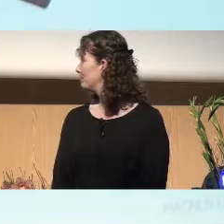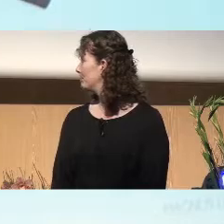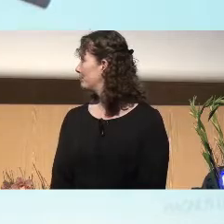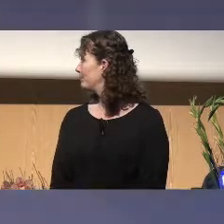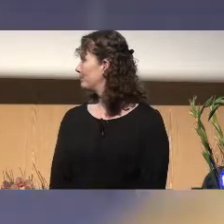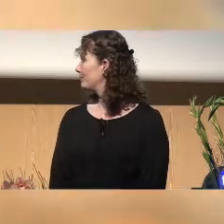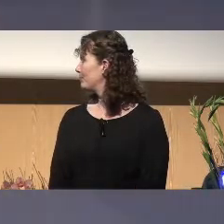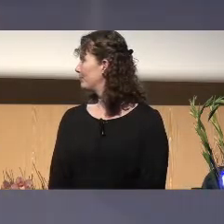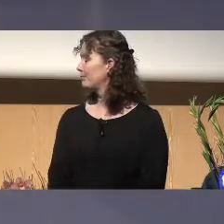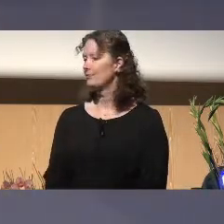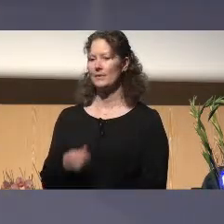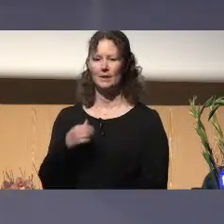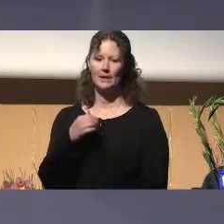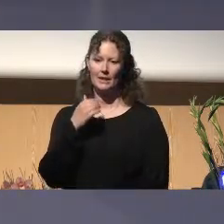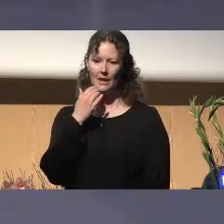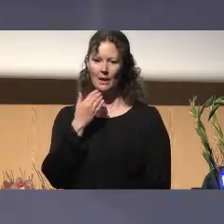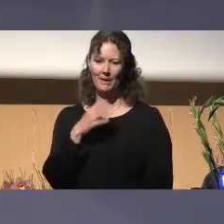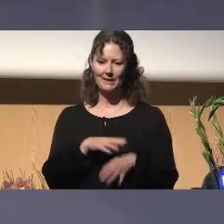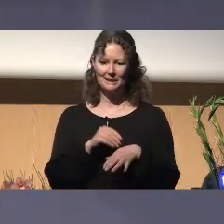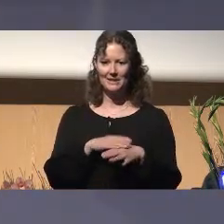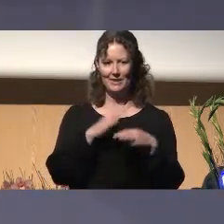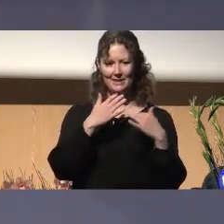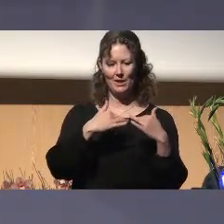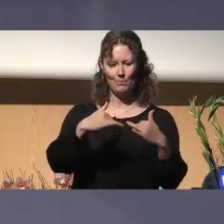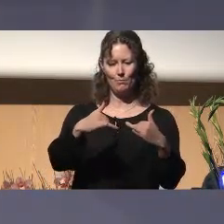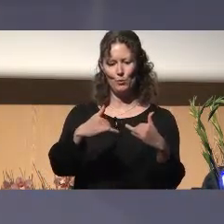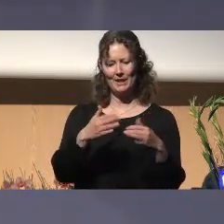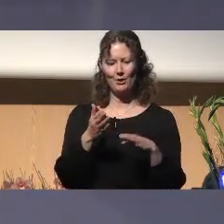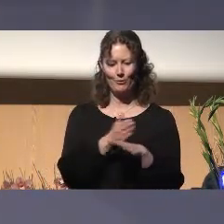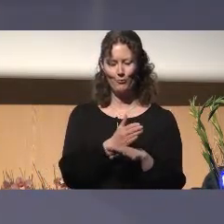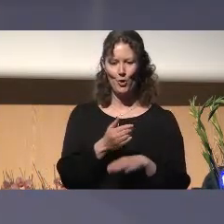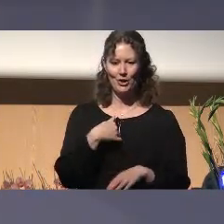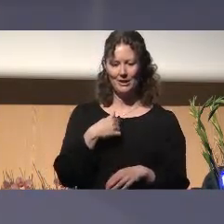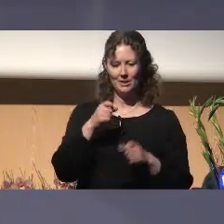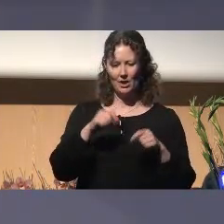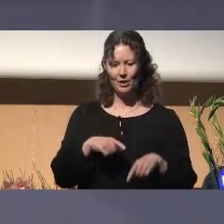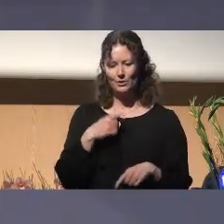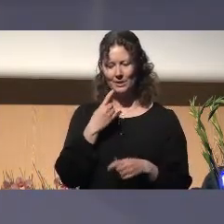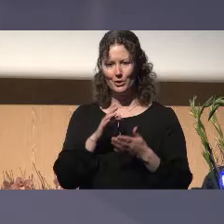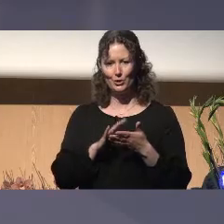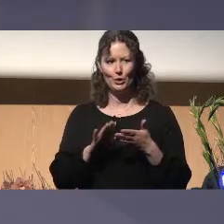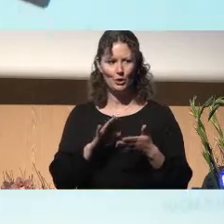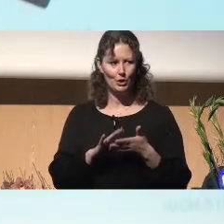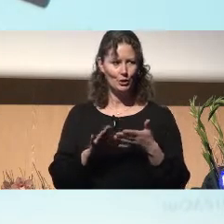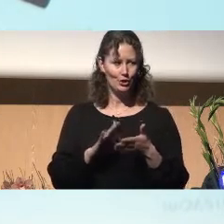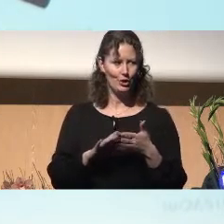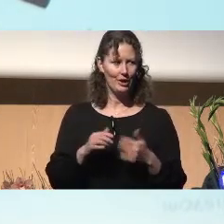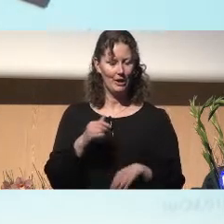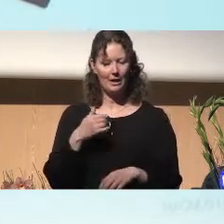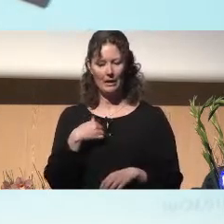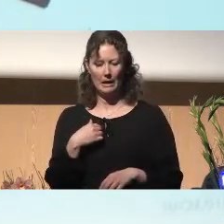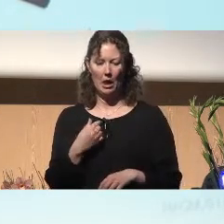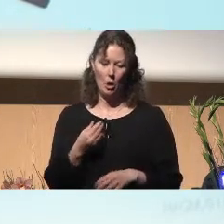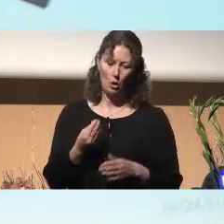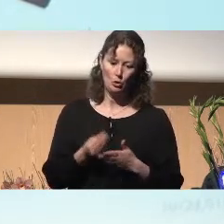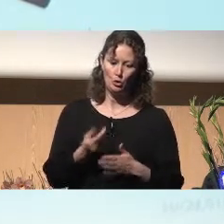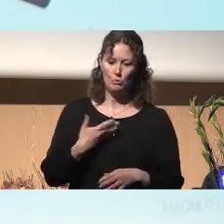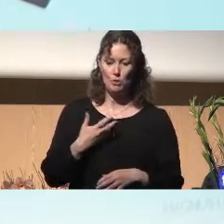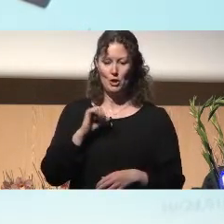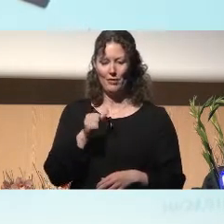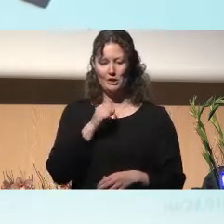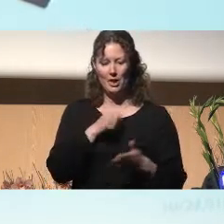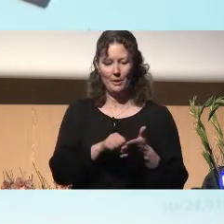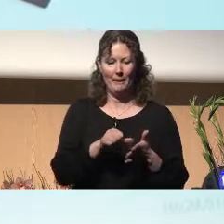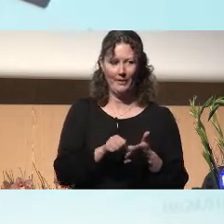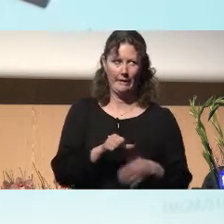Jag brukar be den svenska publiken som jag föreläser om ursäkt för min utdanning. Det har ju kostat skattebetalarna enorma pengar i